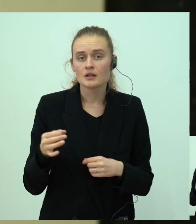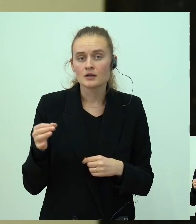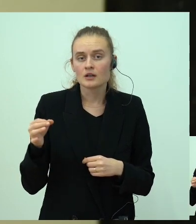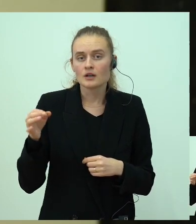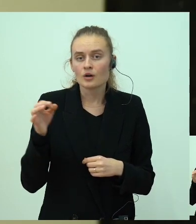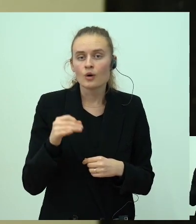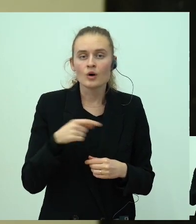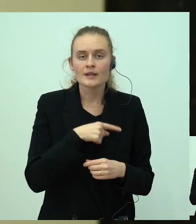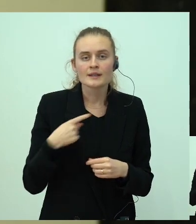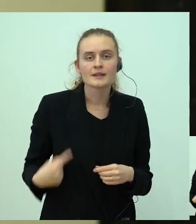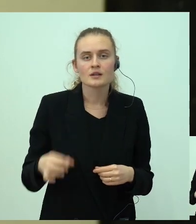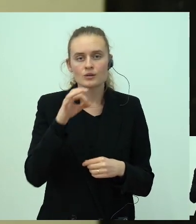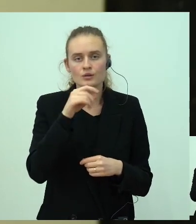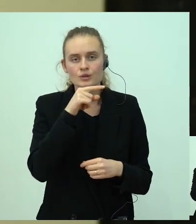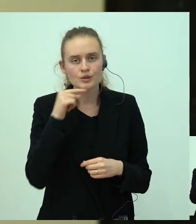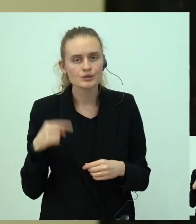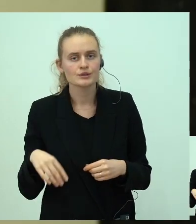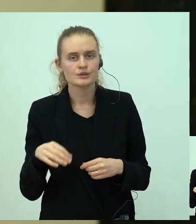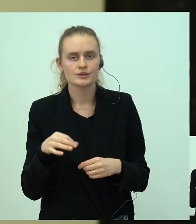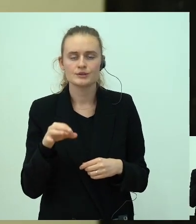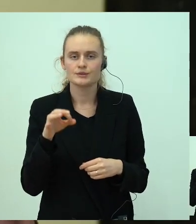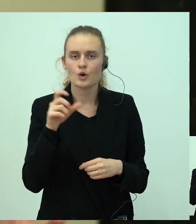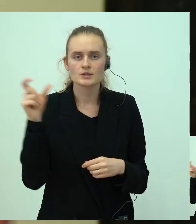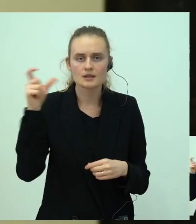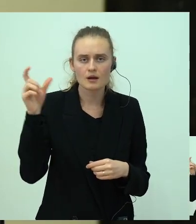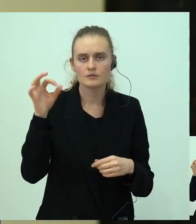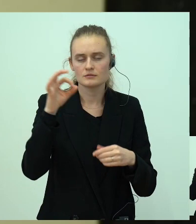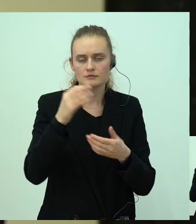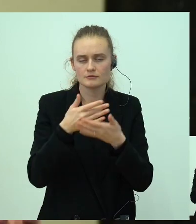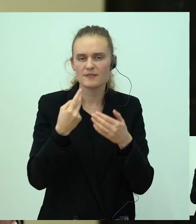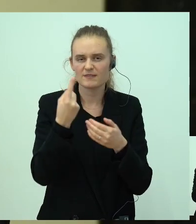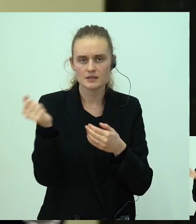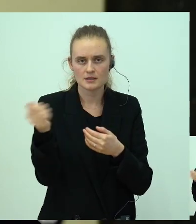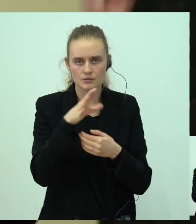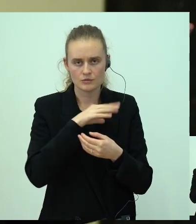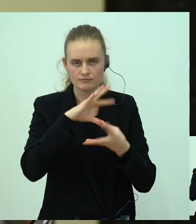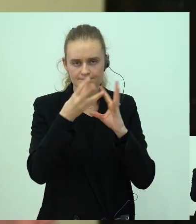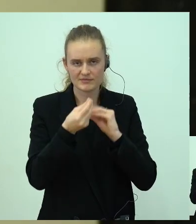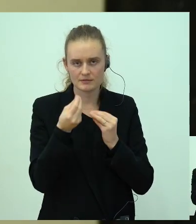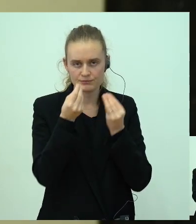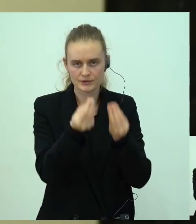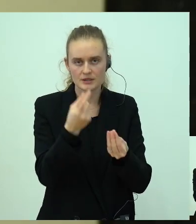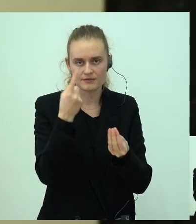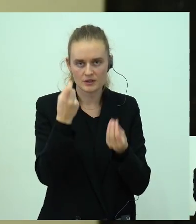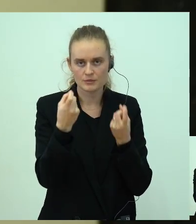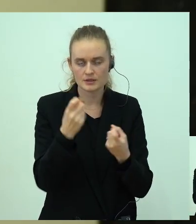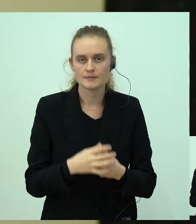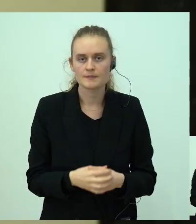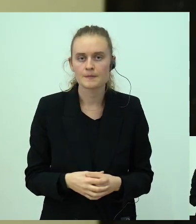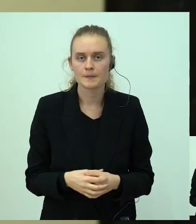apie Kiniją, apie Rusiją. Visa tai buvo pateikta vienoje skaidrėje. Būtent